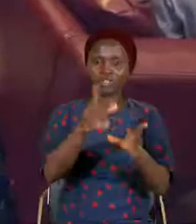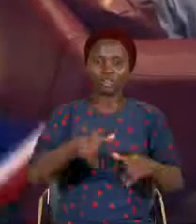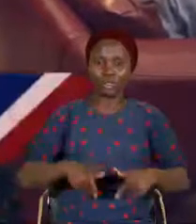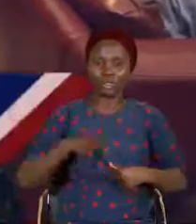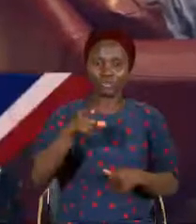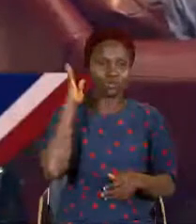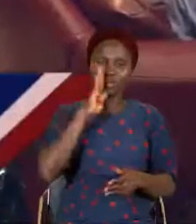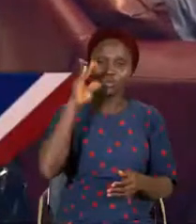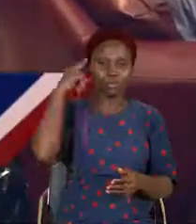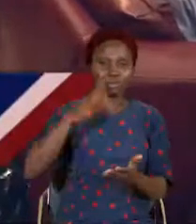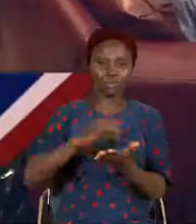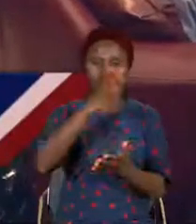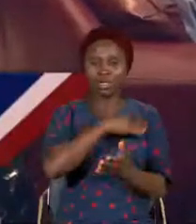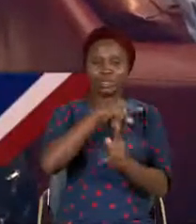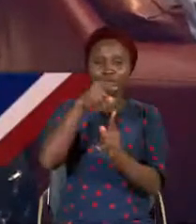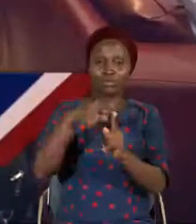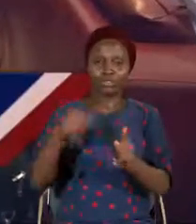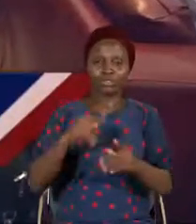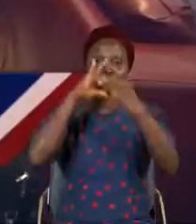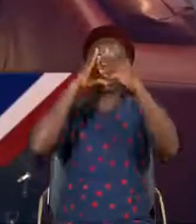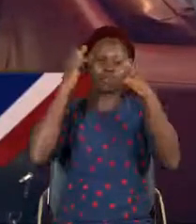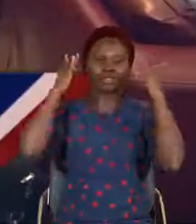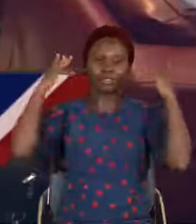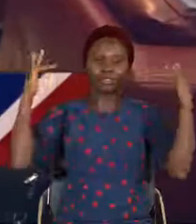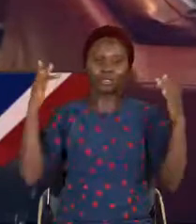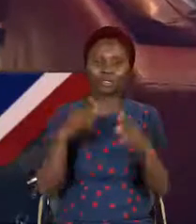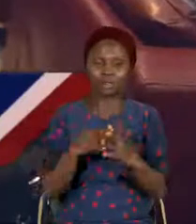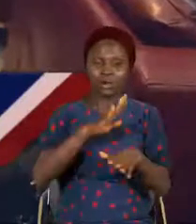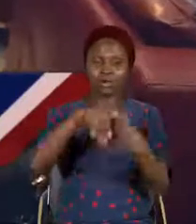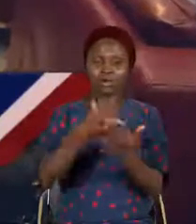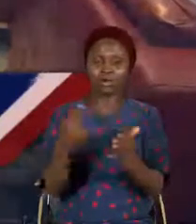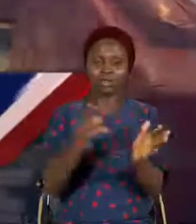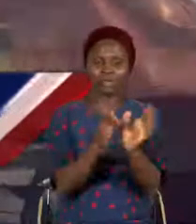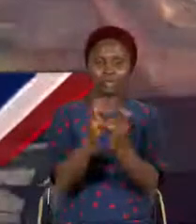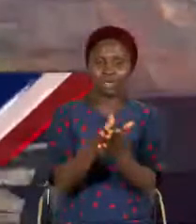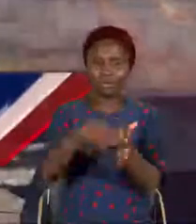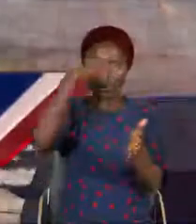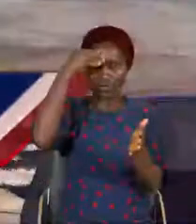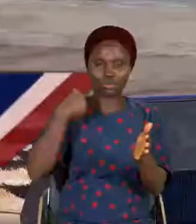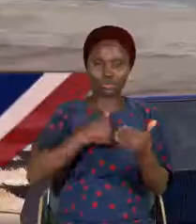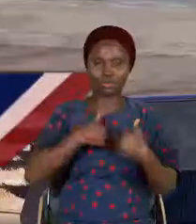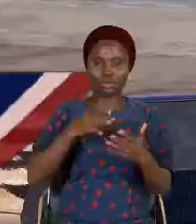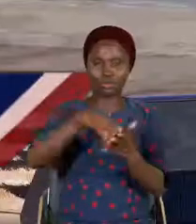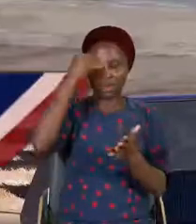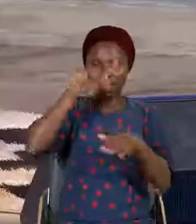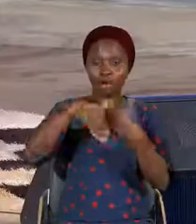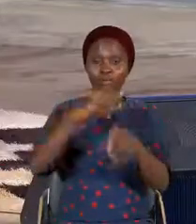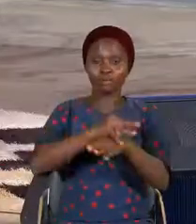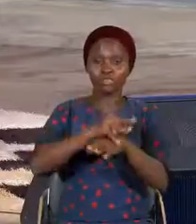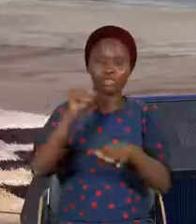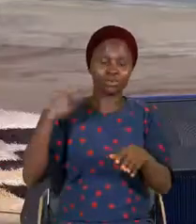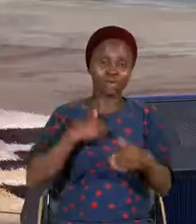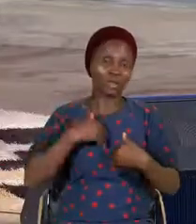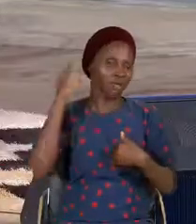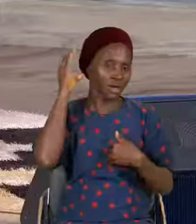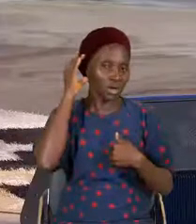sera destinée pour la gloire. Et lorsque la trompette sonnera, toutes les études bibliques que nous avons eues et tous les